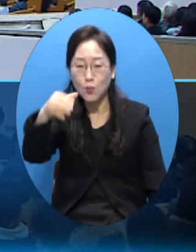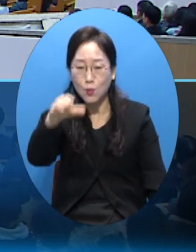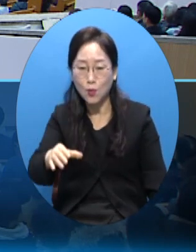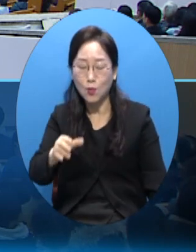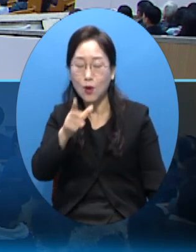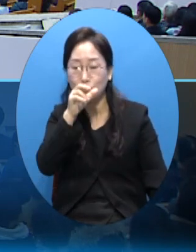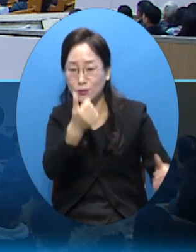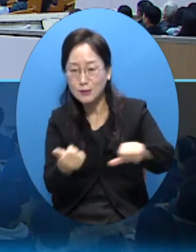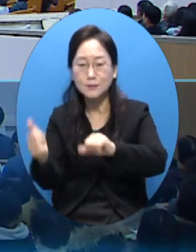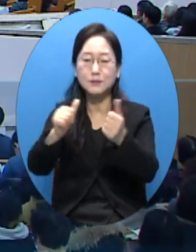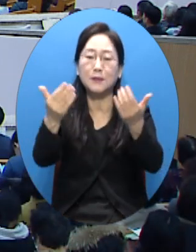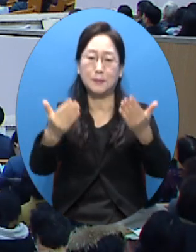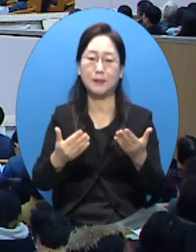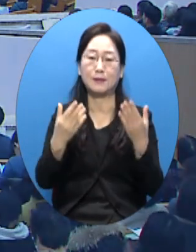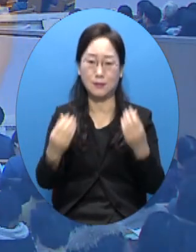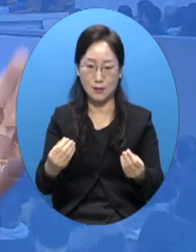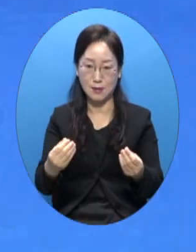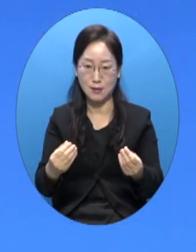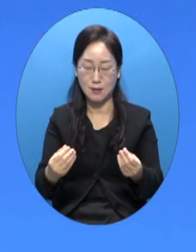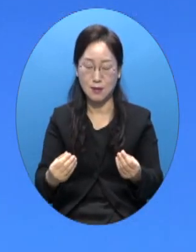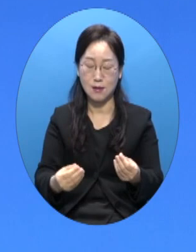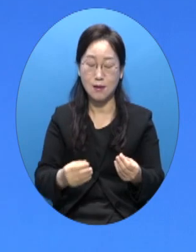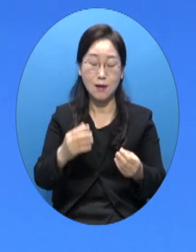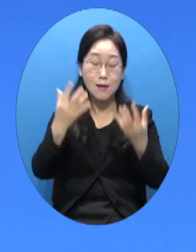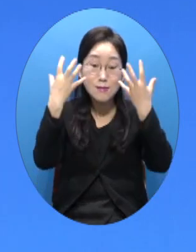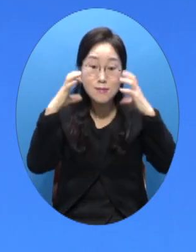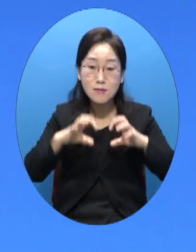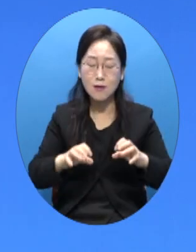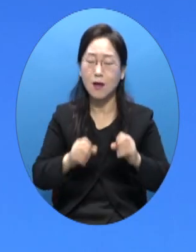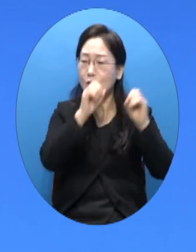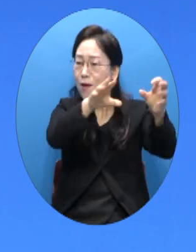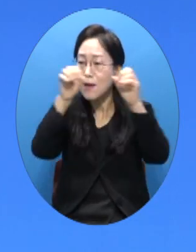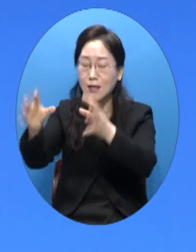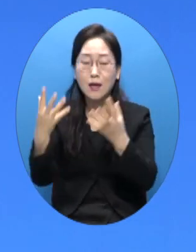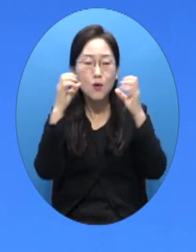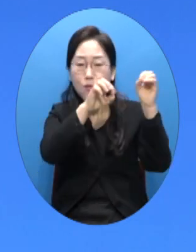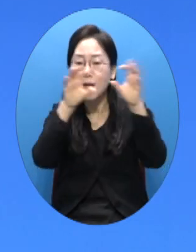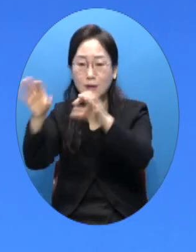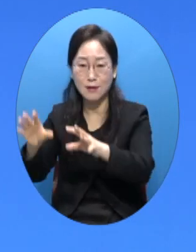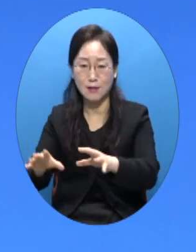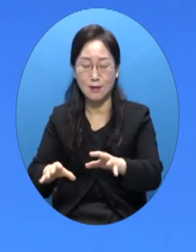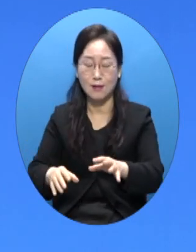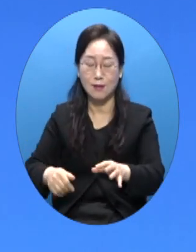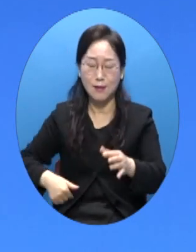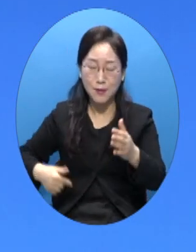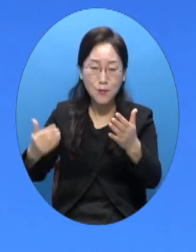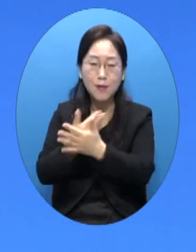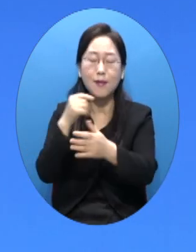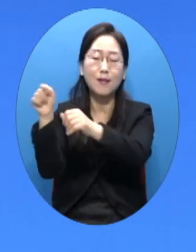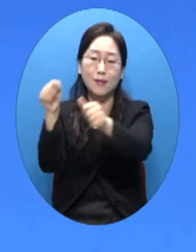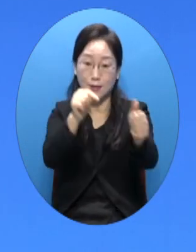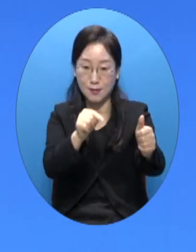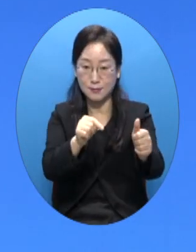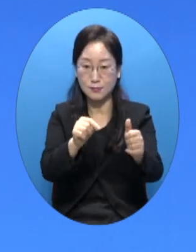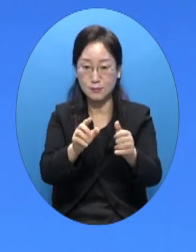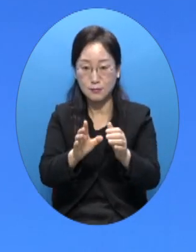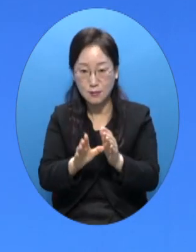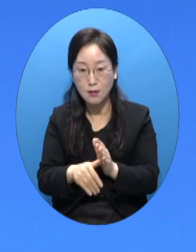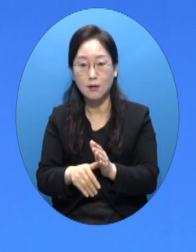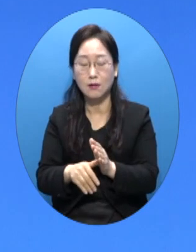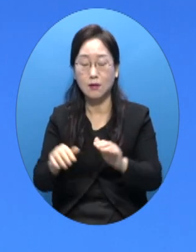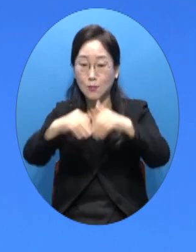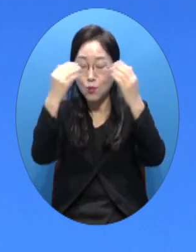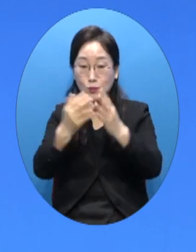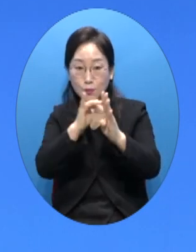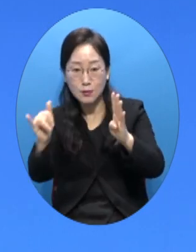받더라 그가 나가서 회개하라 회개하라 회개하라 외쳤을 때에 모든